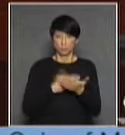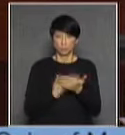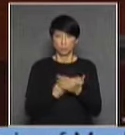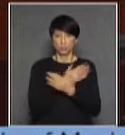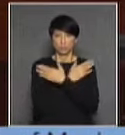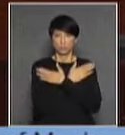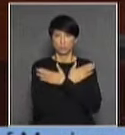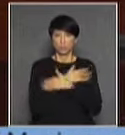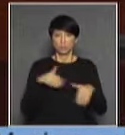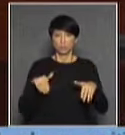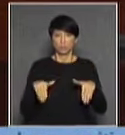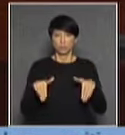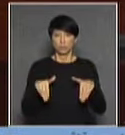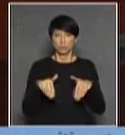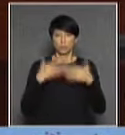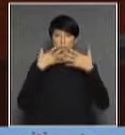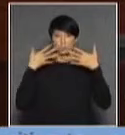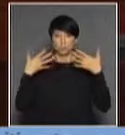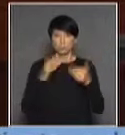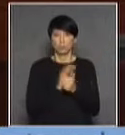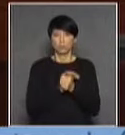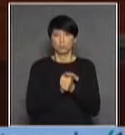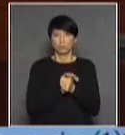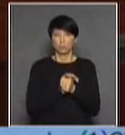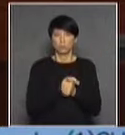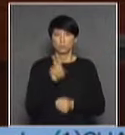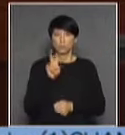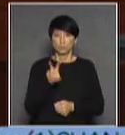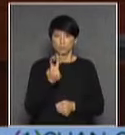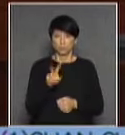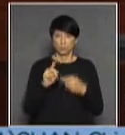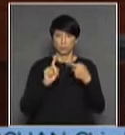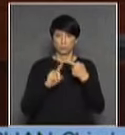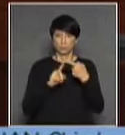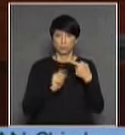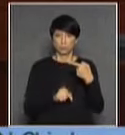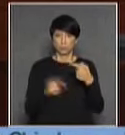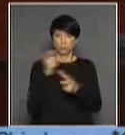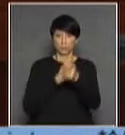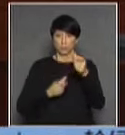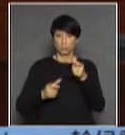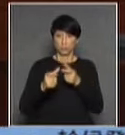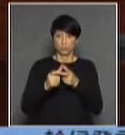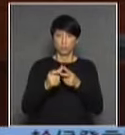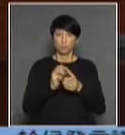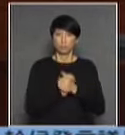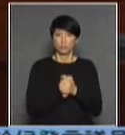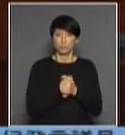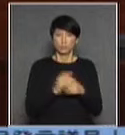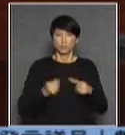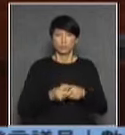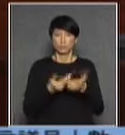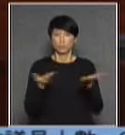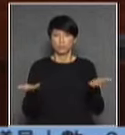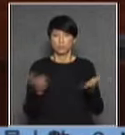之余，即是讲爱护，我们要看第一就那个财政呢是不是这个公开和有